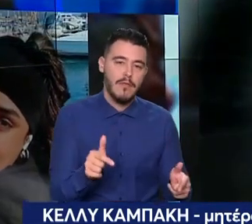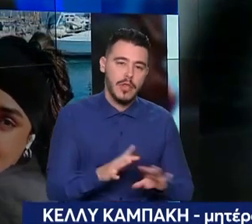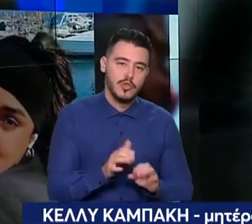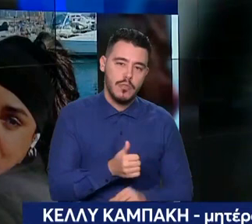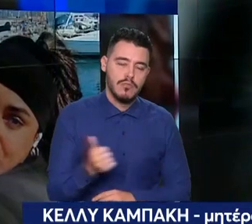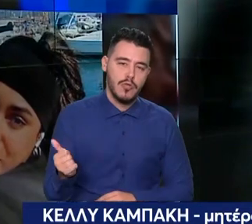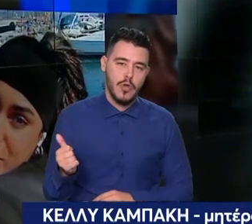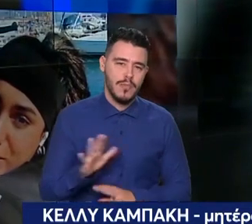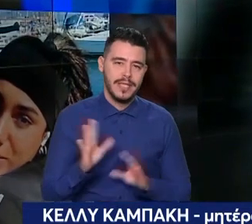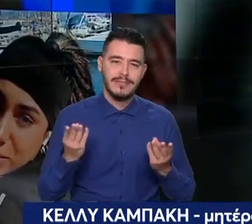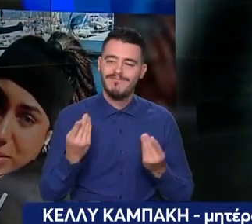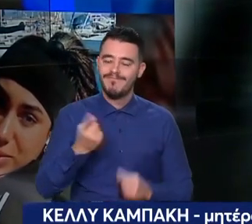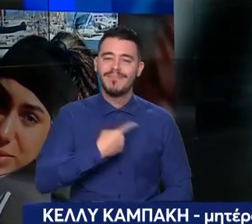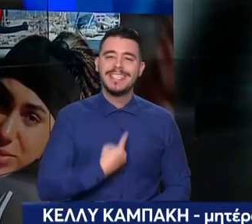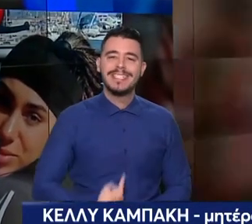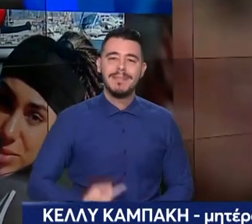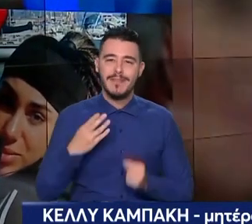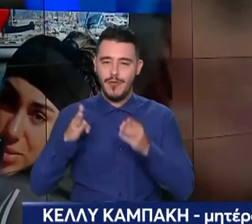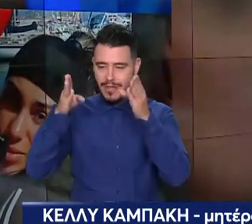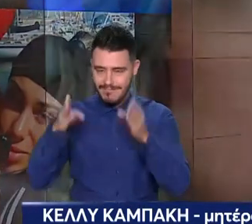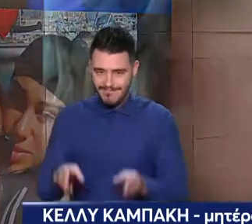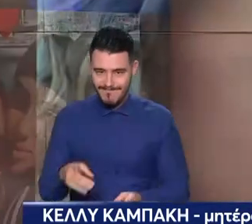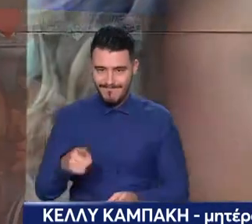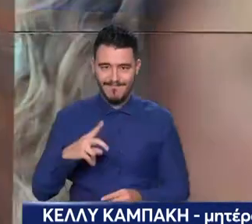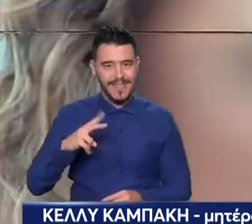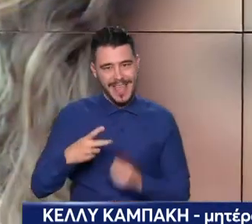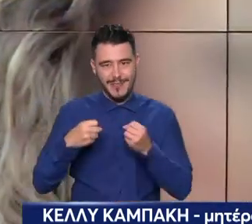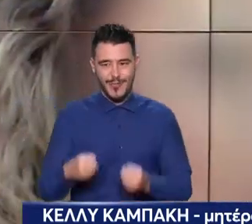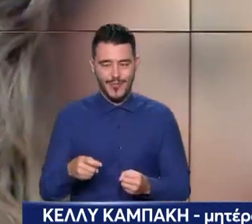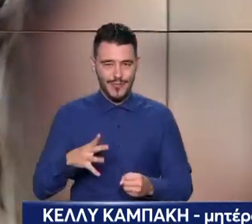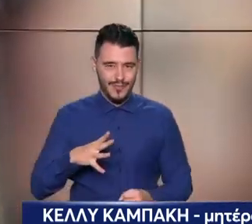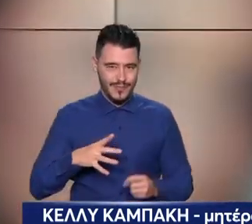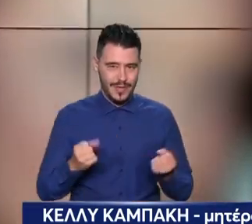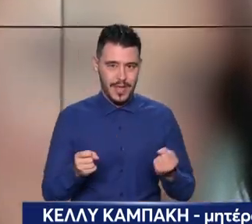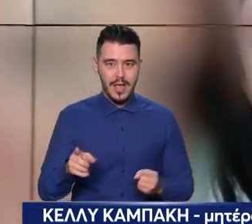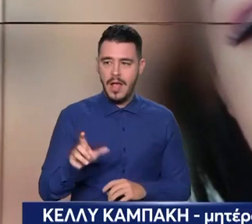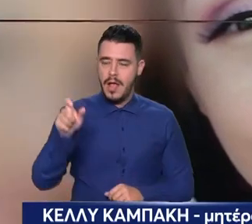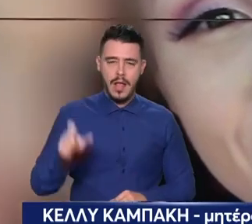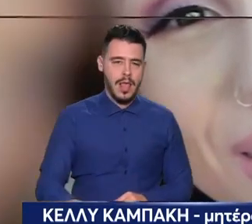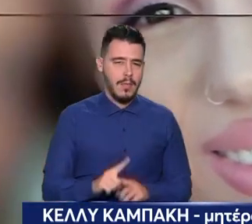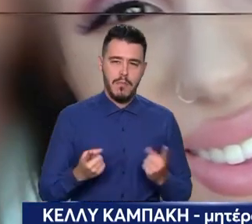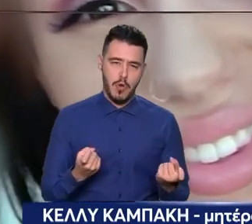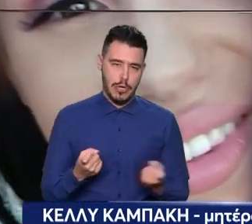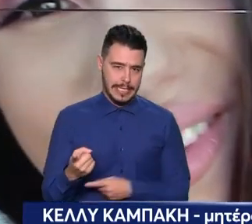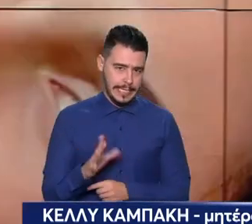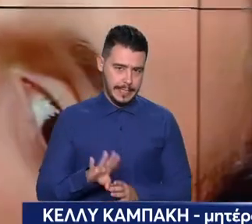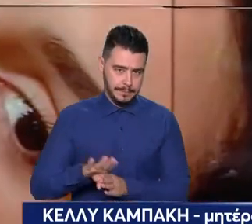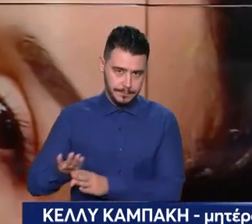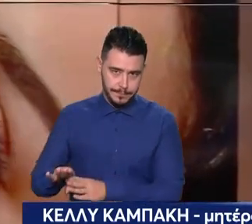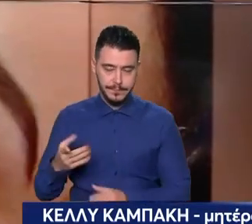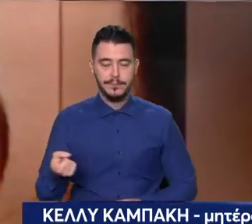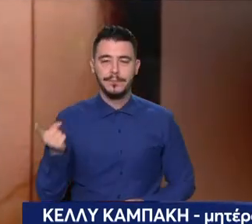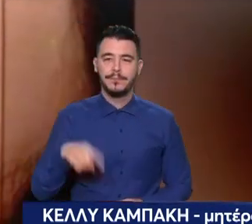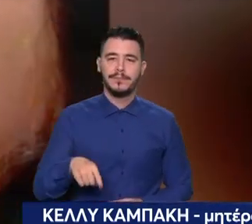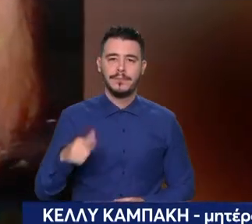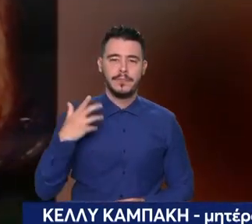Όλη τη συστάση ήταν τρομερά προκλητική. Στη συνέχεια είχαμε τον πραγματογνώμονα που είχε βάλει ο κατηγορούμενος,